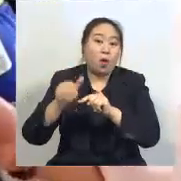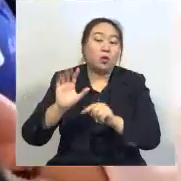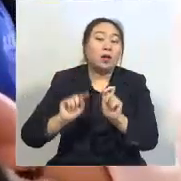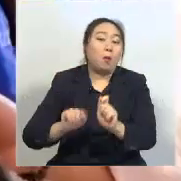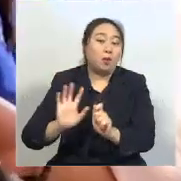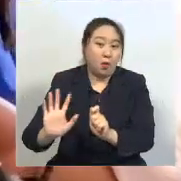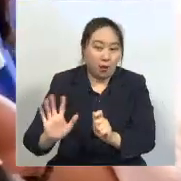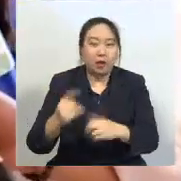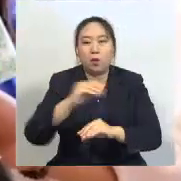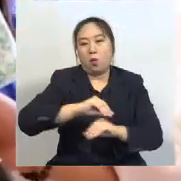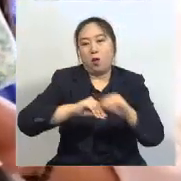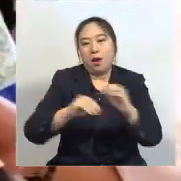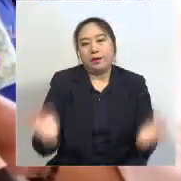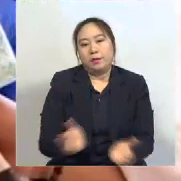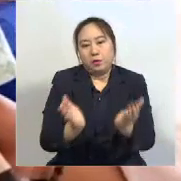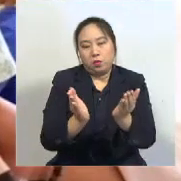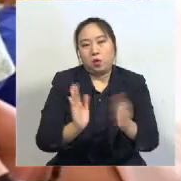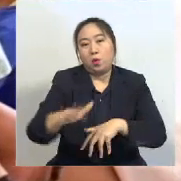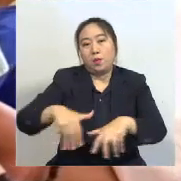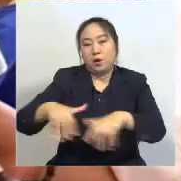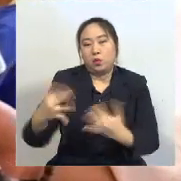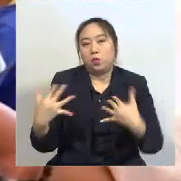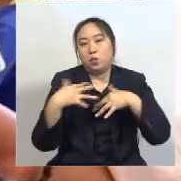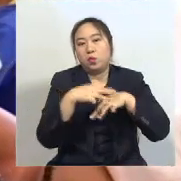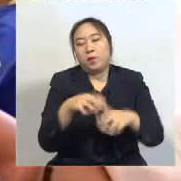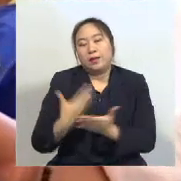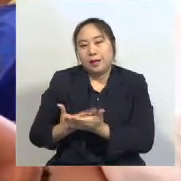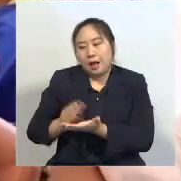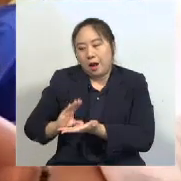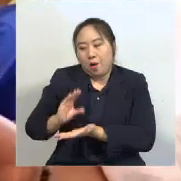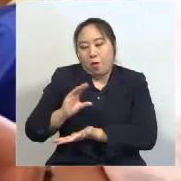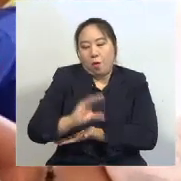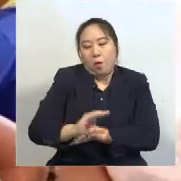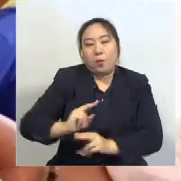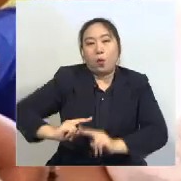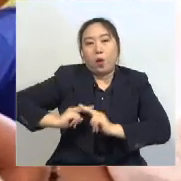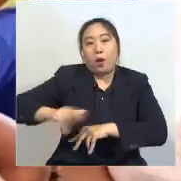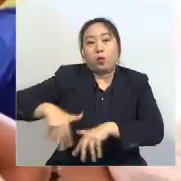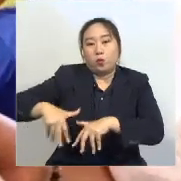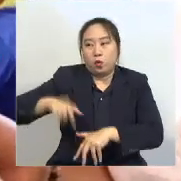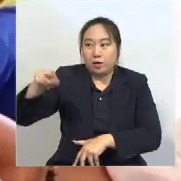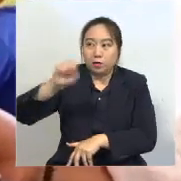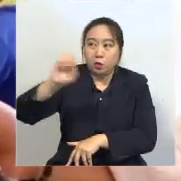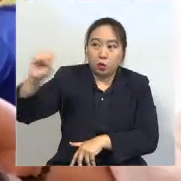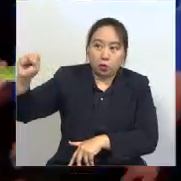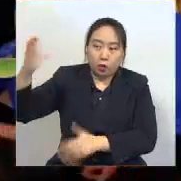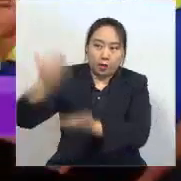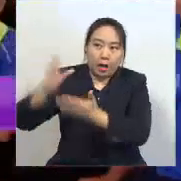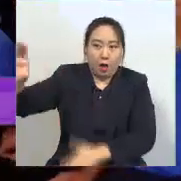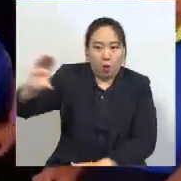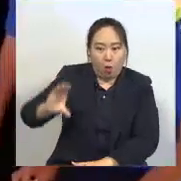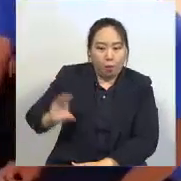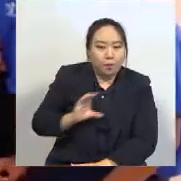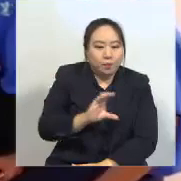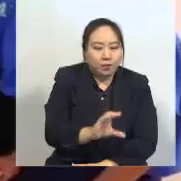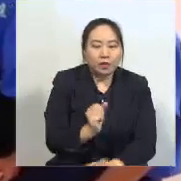ว่าโครงการนี้สนับสนุนกระบวนการมีส่วนร่วมและจัดสรรงบประมาณของชุมชนเองโดยสสส.เป็นผู้สนับสนุนงบประมาณที่